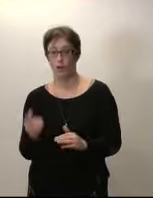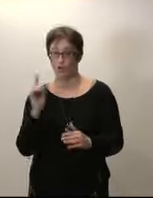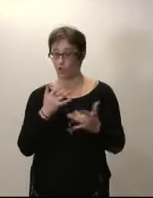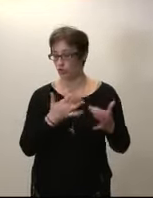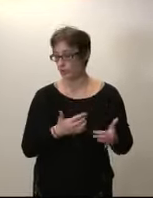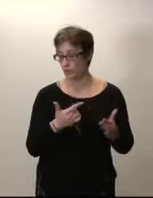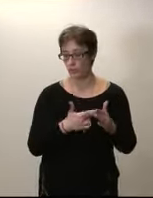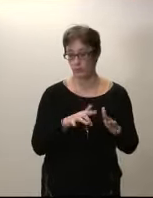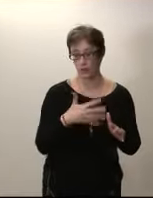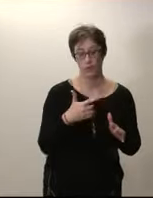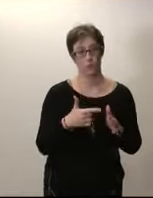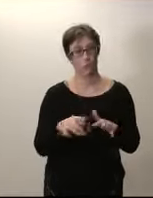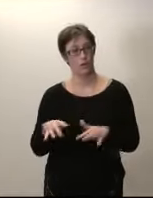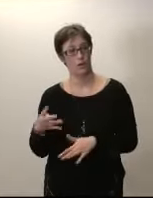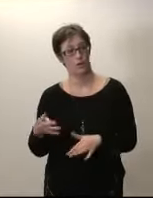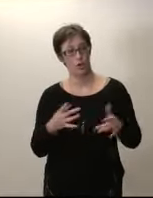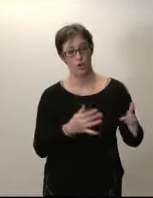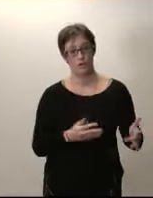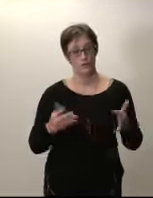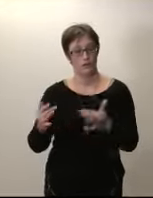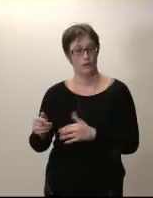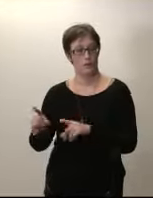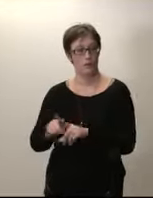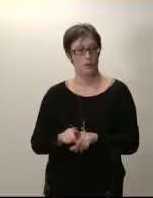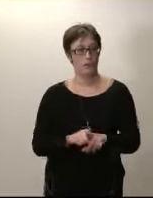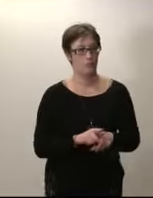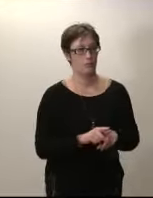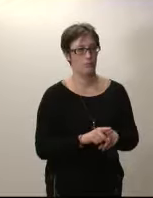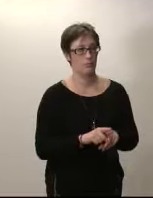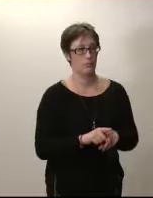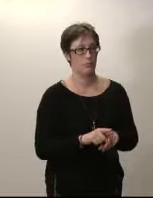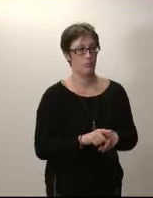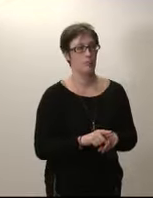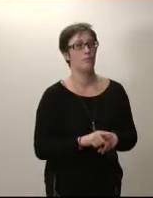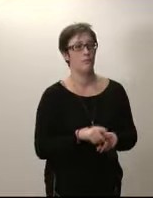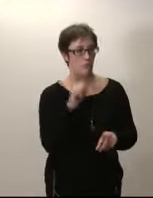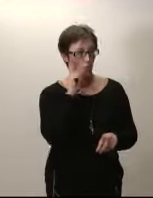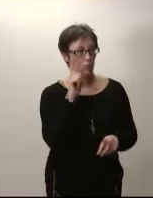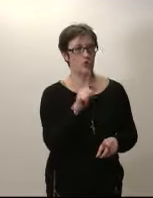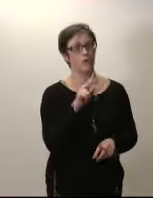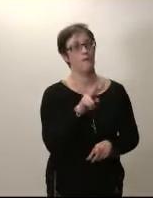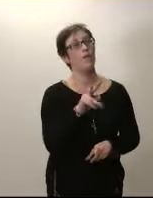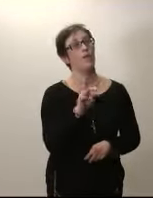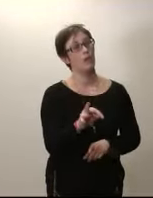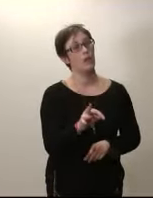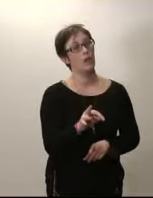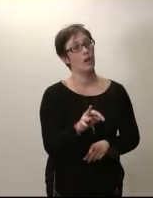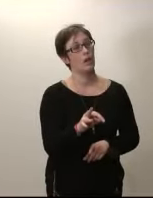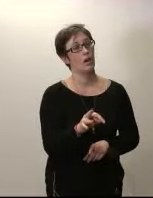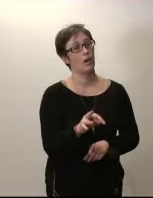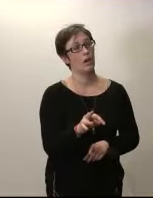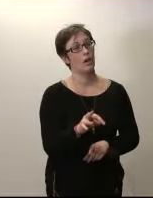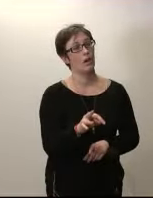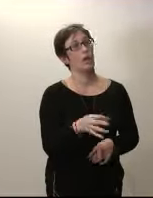2014. On a le même chiffre parce que les baisses, le GVT a compensé